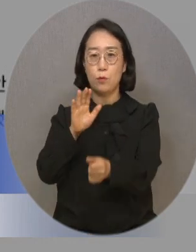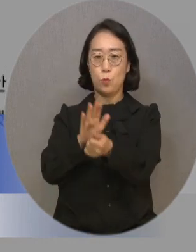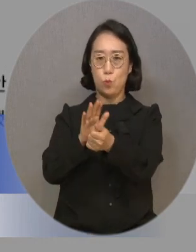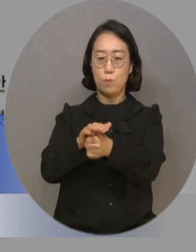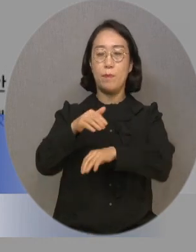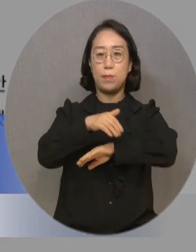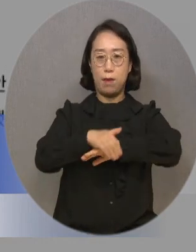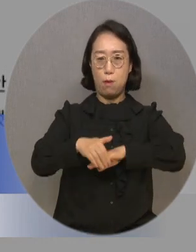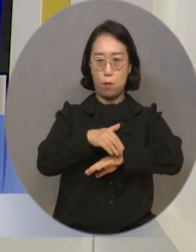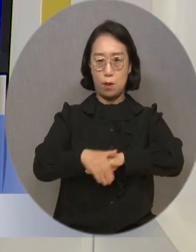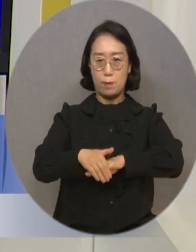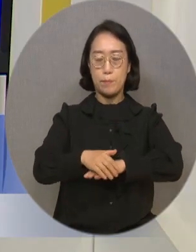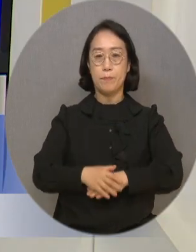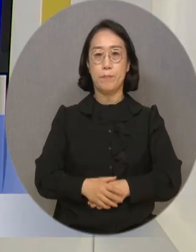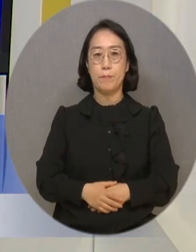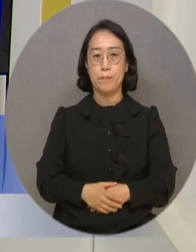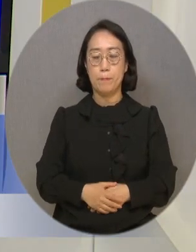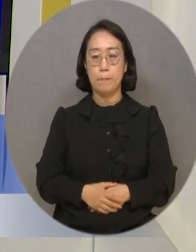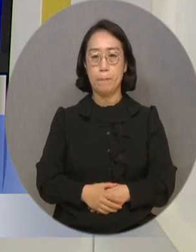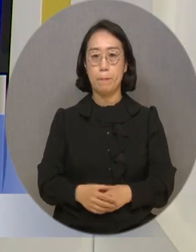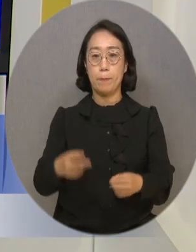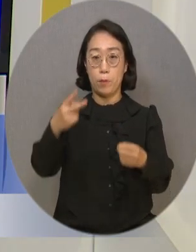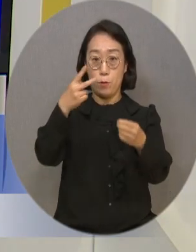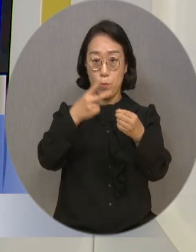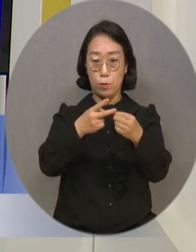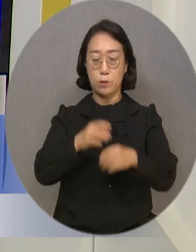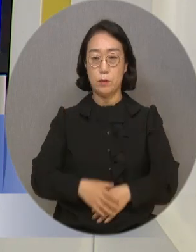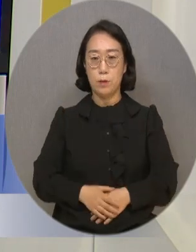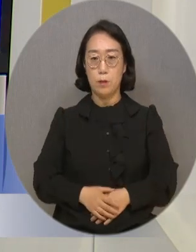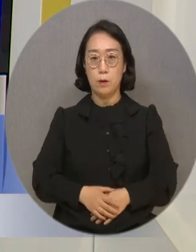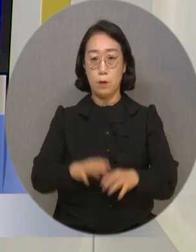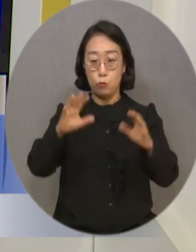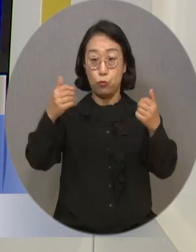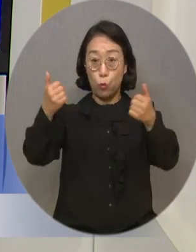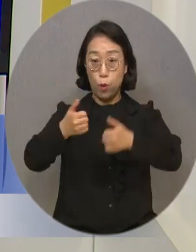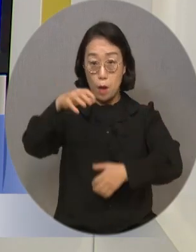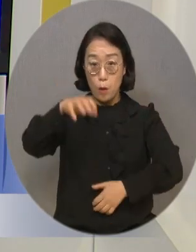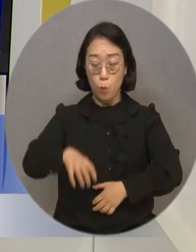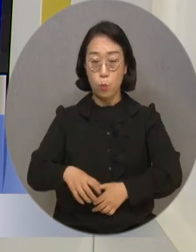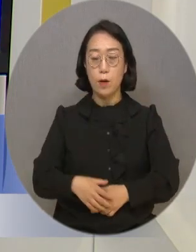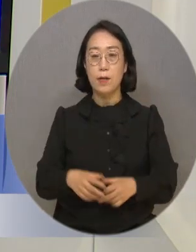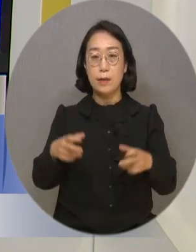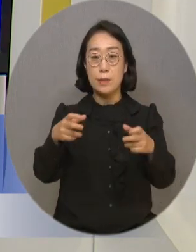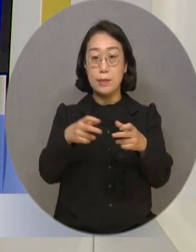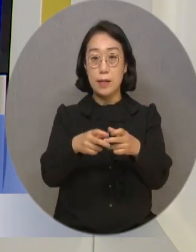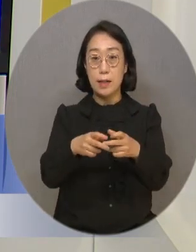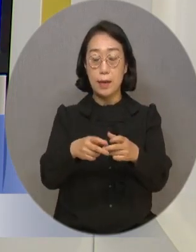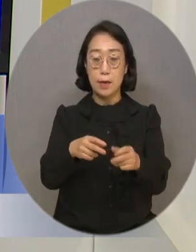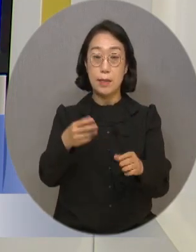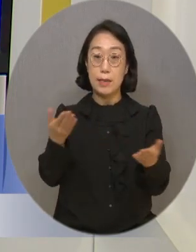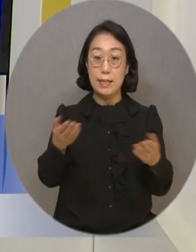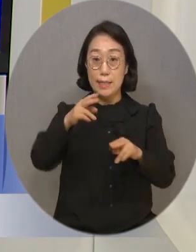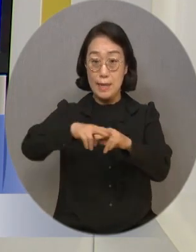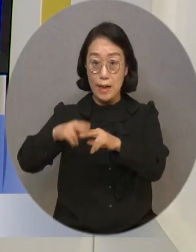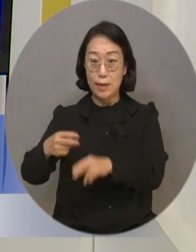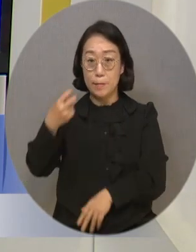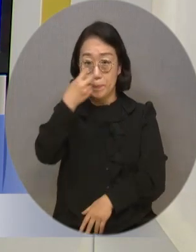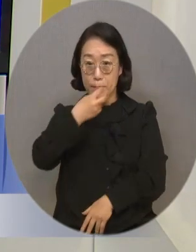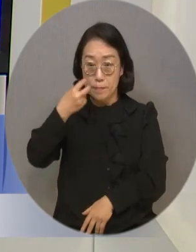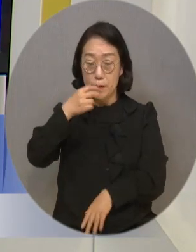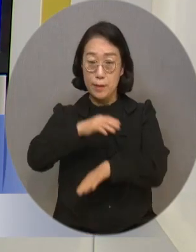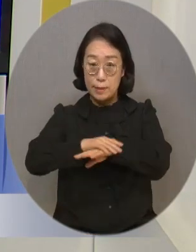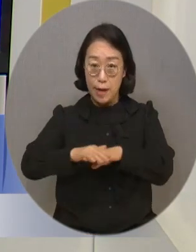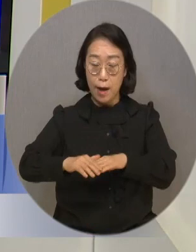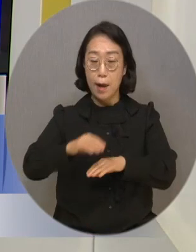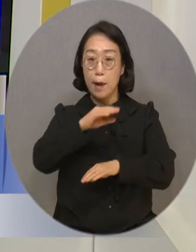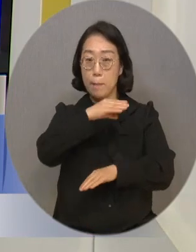예정입니다. 다음 뉴스입니다. 국회에서 장애인 고용 직무 관리의 질을 높이고 이 체계적인